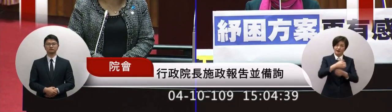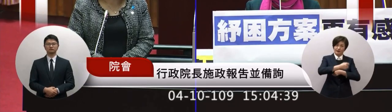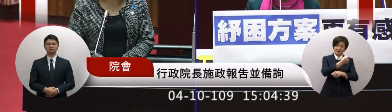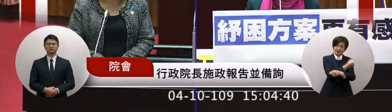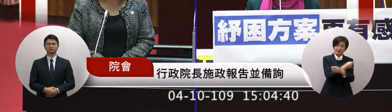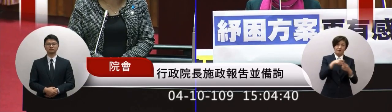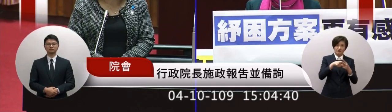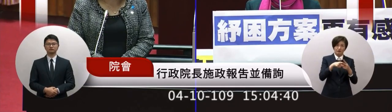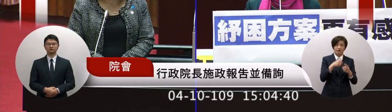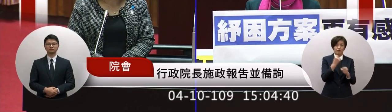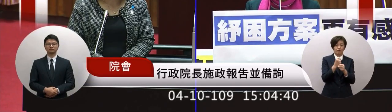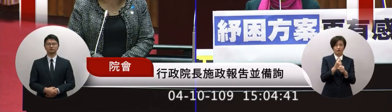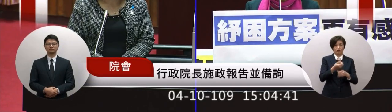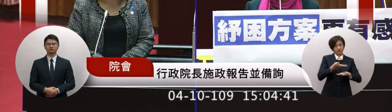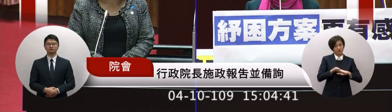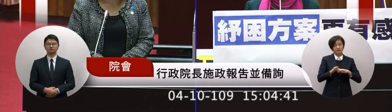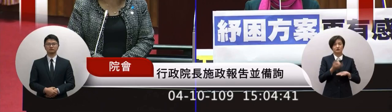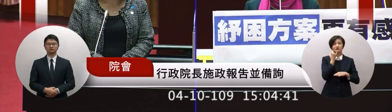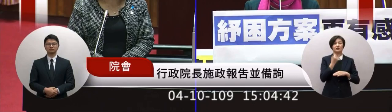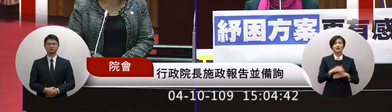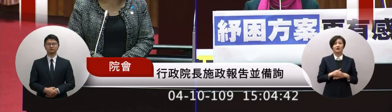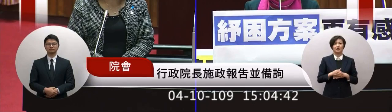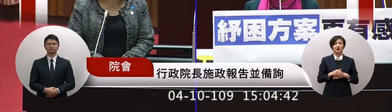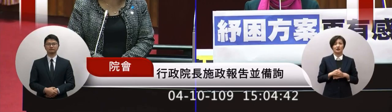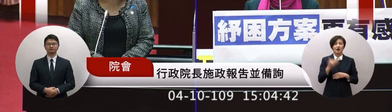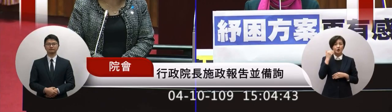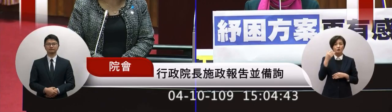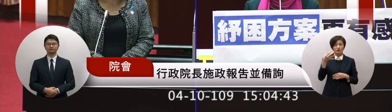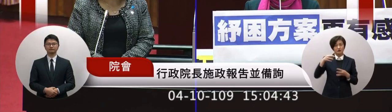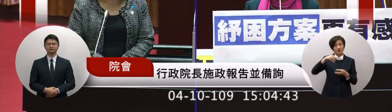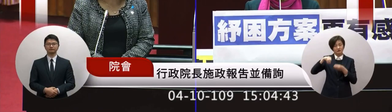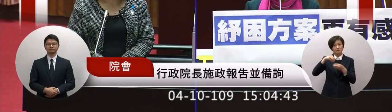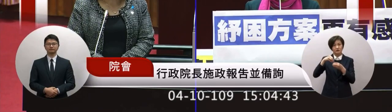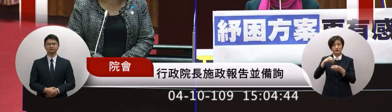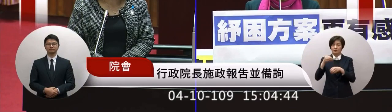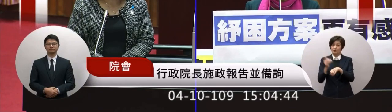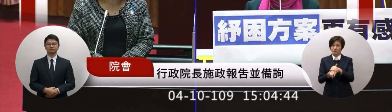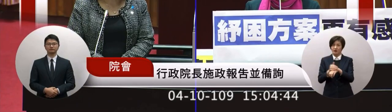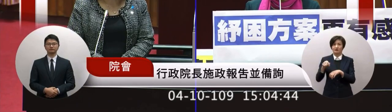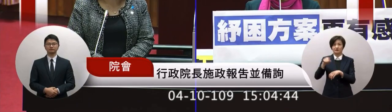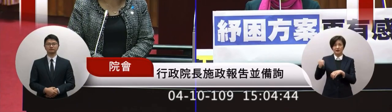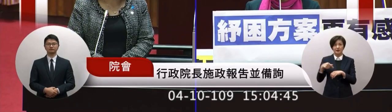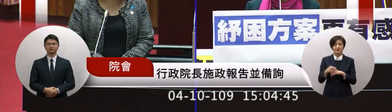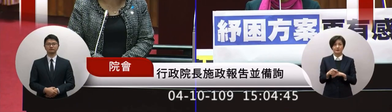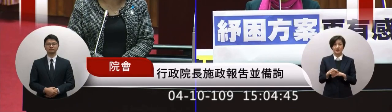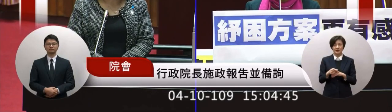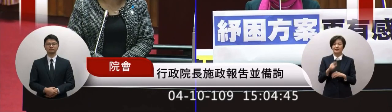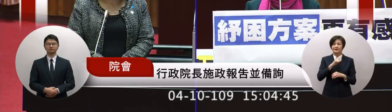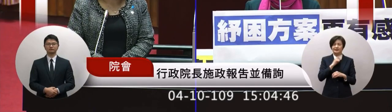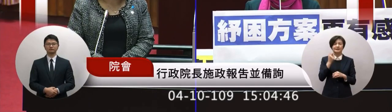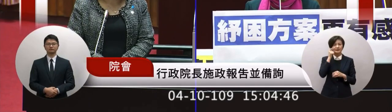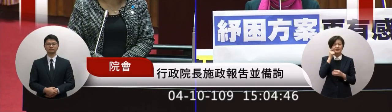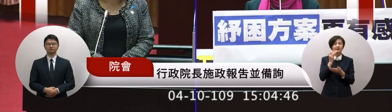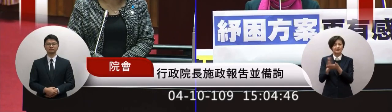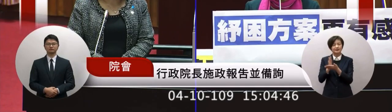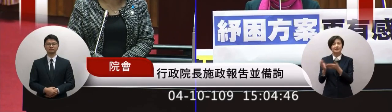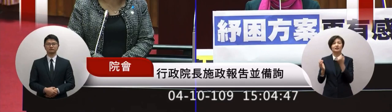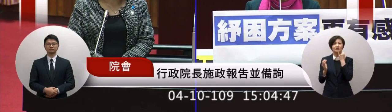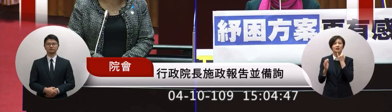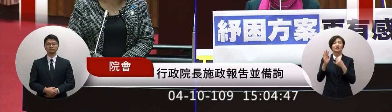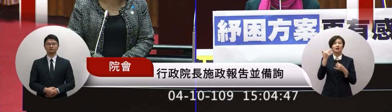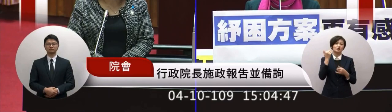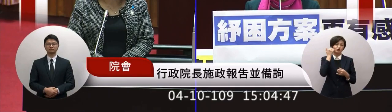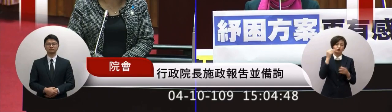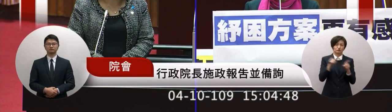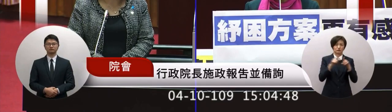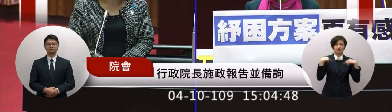实当理财好的人应该还可以慢慢可以度过，那怕理财不好